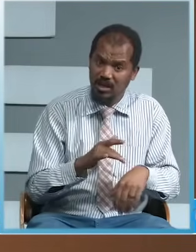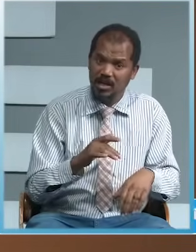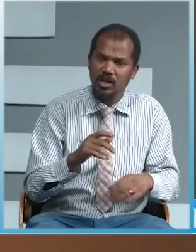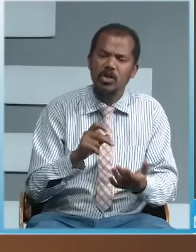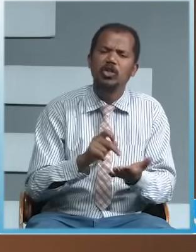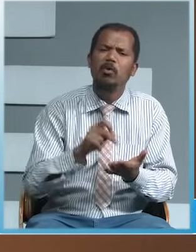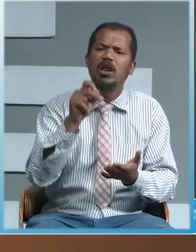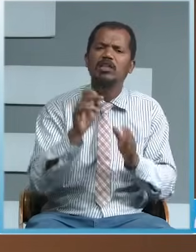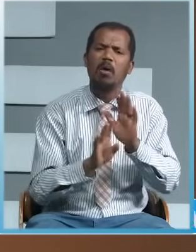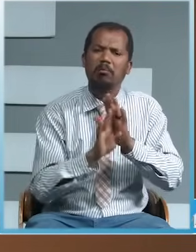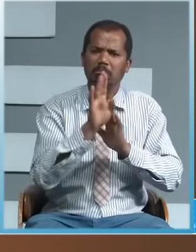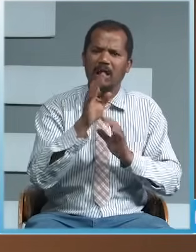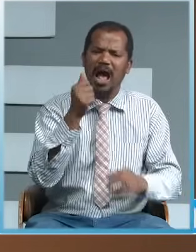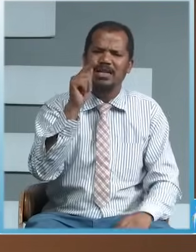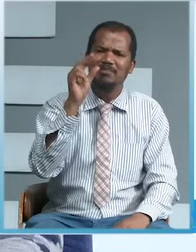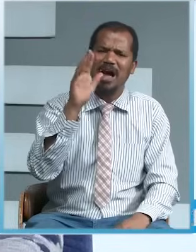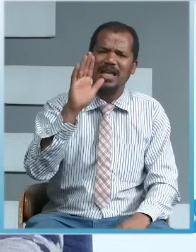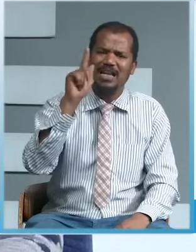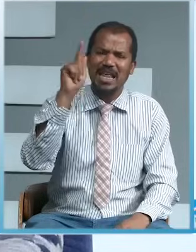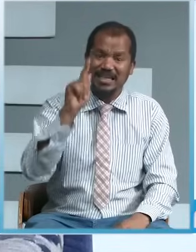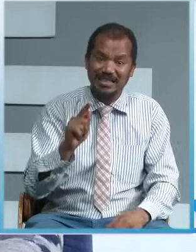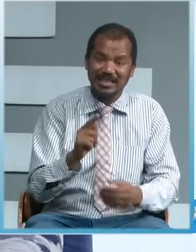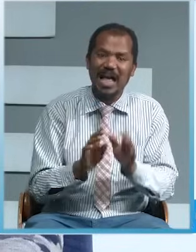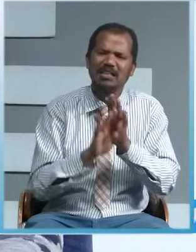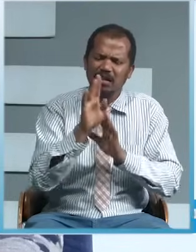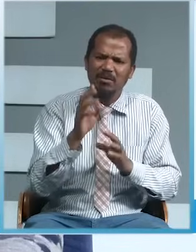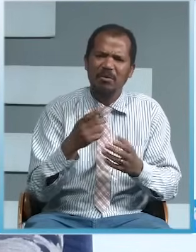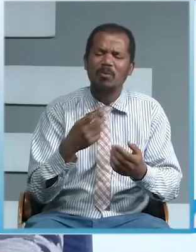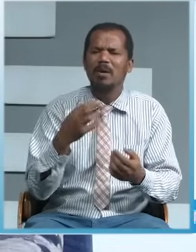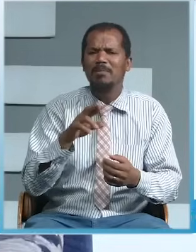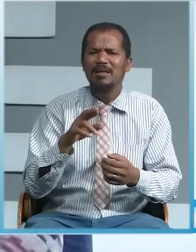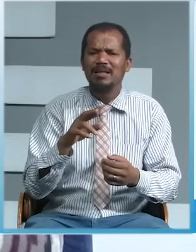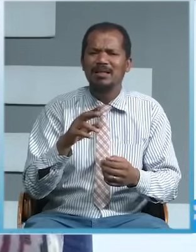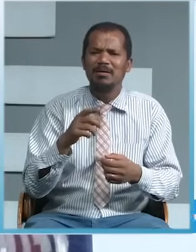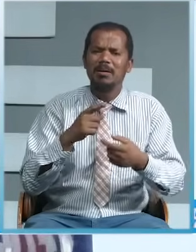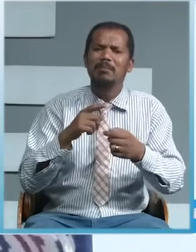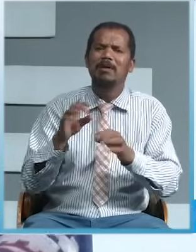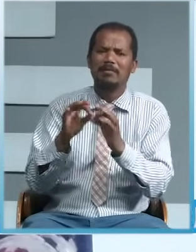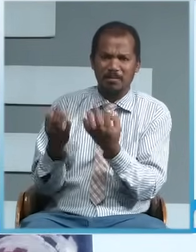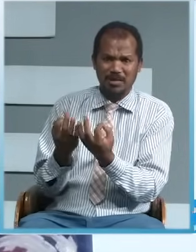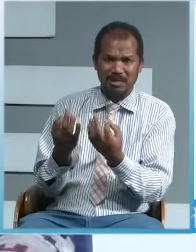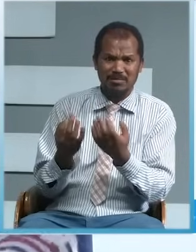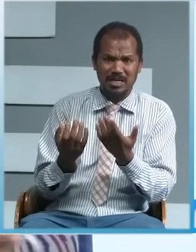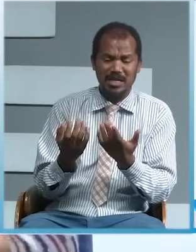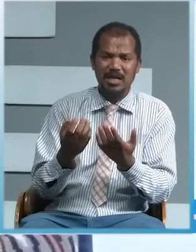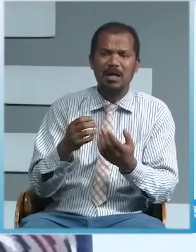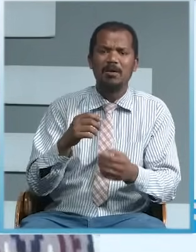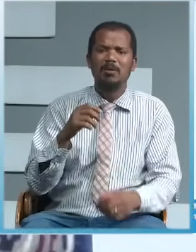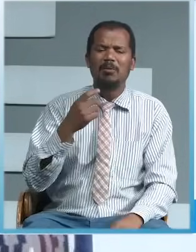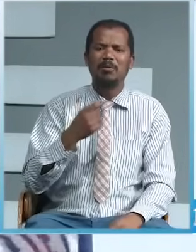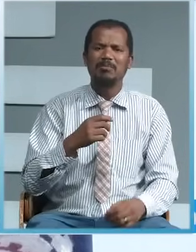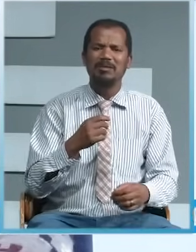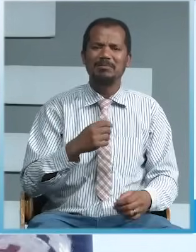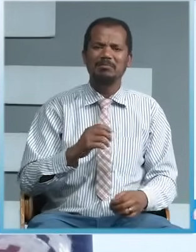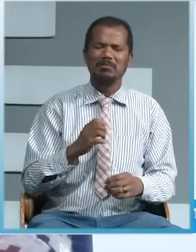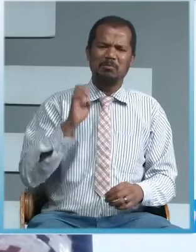لاي ديموكراسي استدادة كامباغنن استدادة كنزي كا ignorant family ويم دقمو بمتاو استدادة كستم يادقو انديوم دقمو